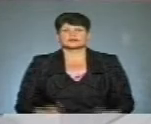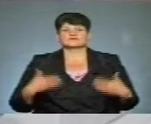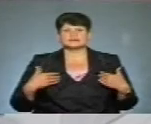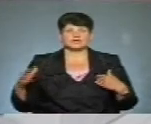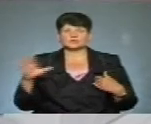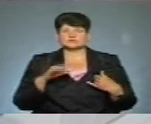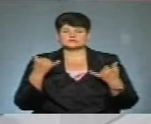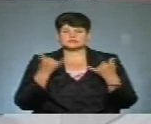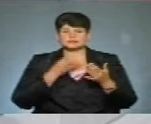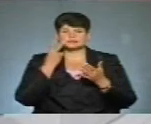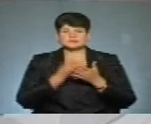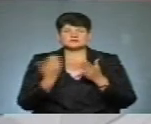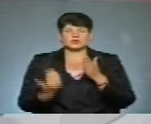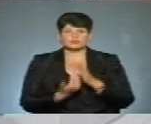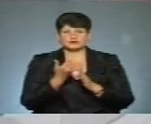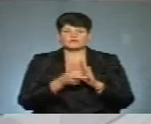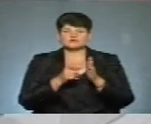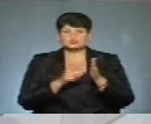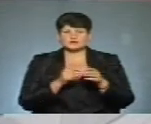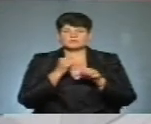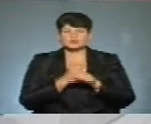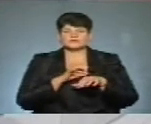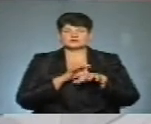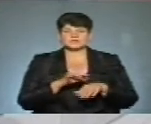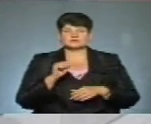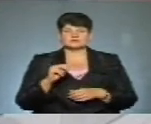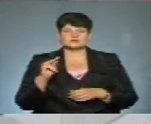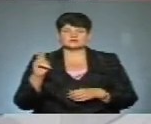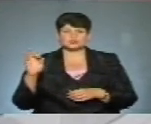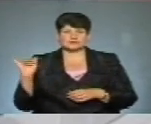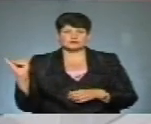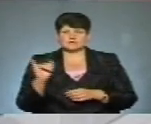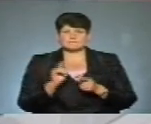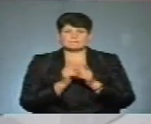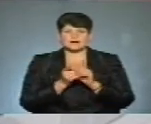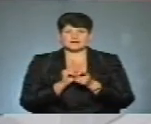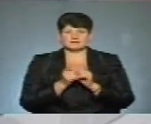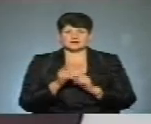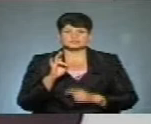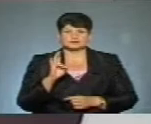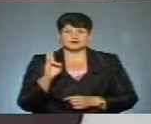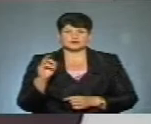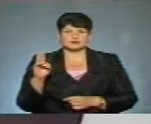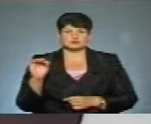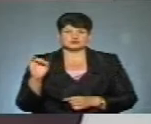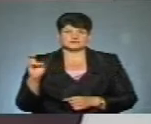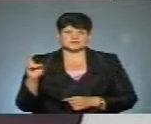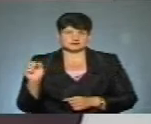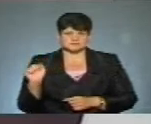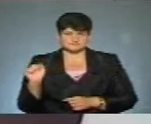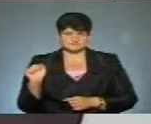Вітаю усіх, хто зараз з нами. Ви дивитесь новини. У студії працює ведуча Анастасія Чечко і сурдоперекладач Надія Куцовська.